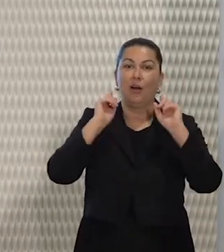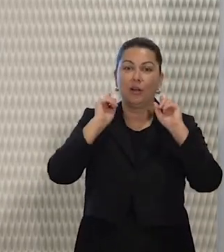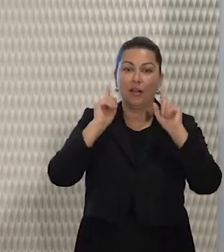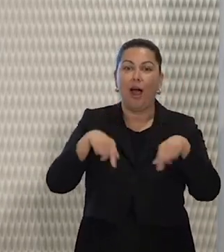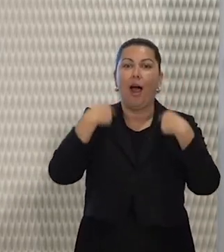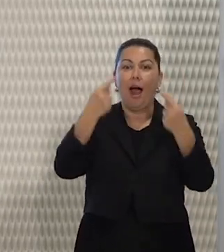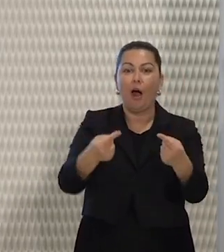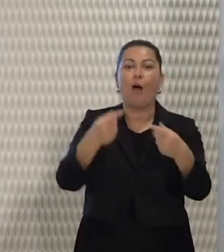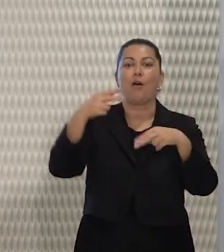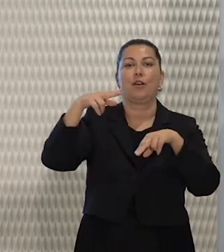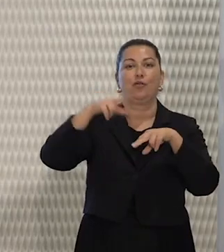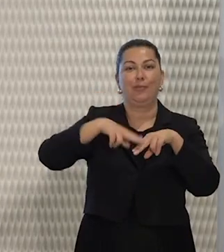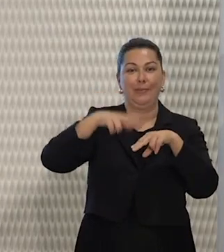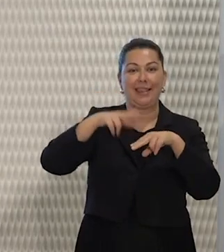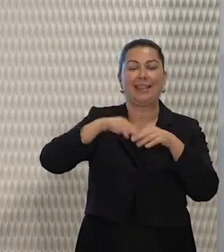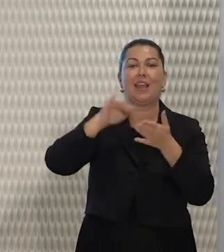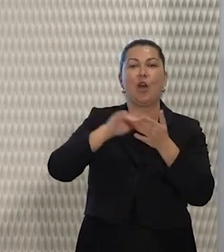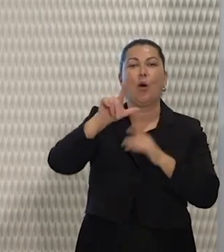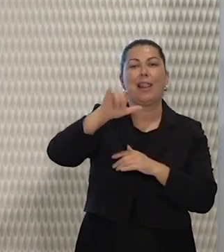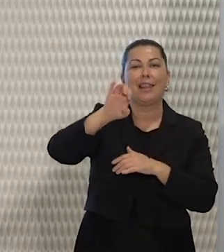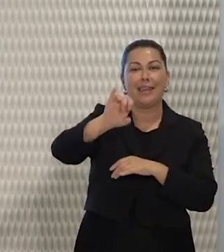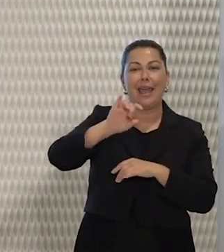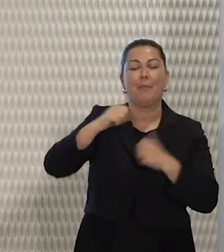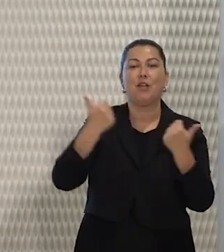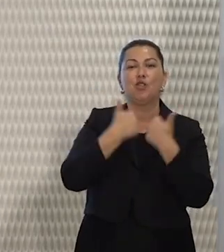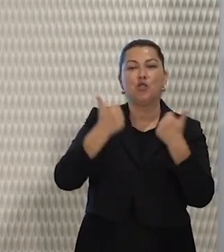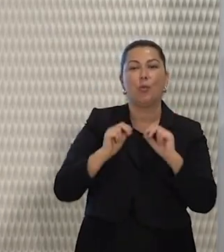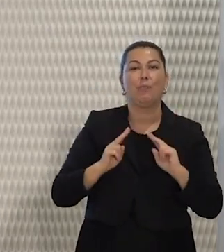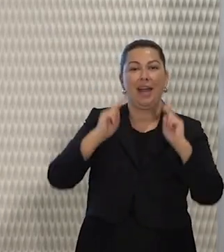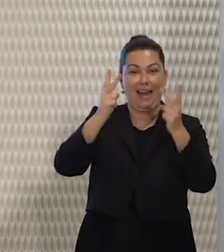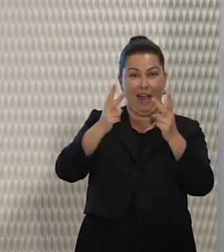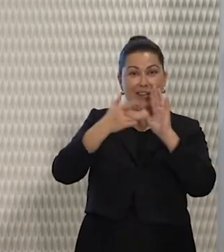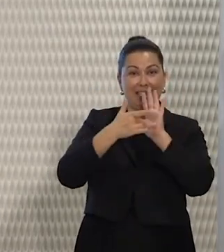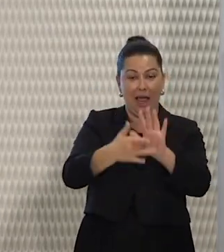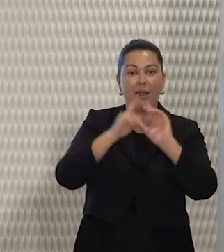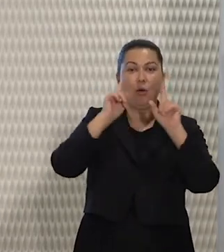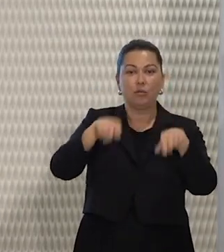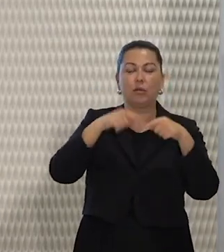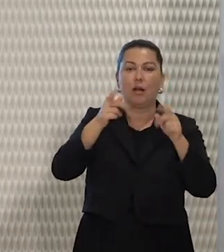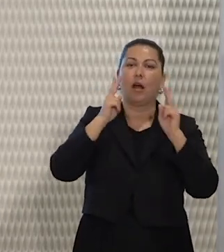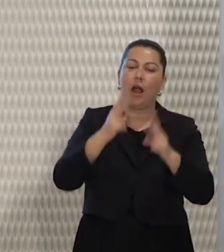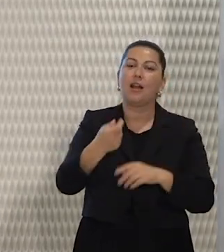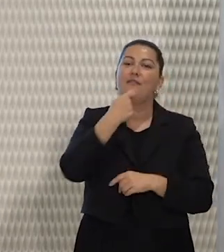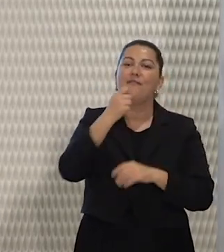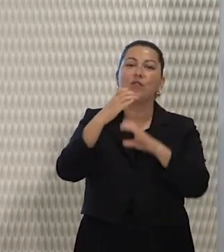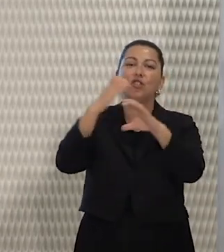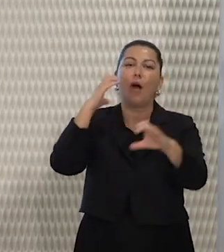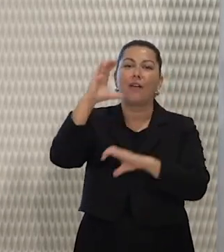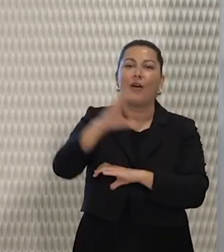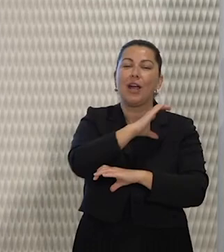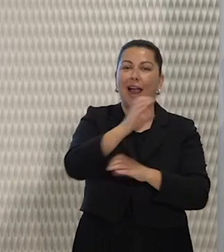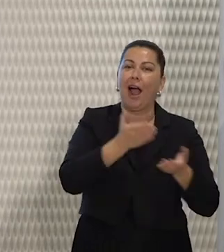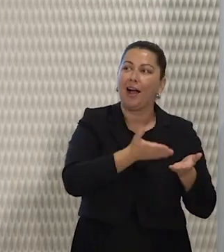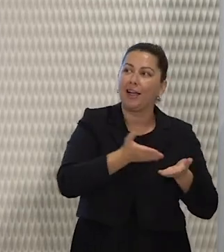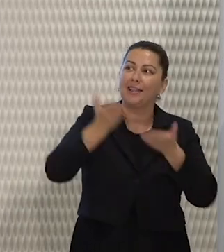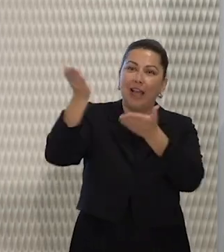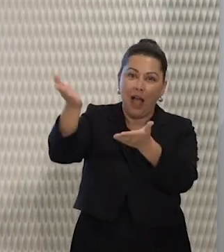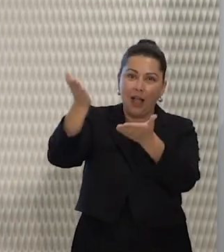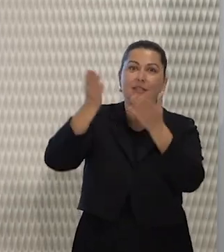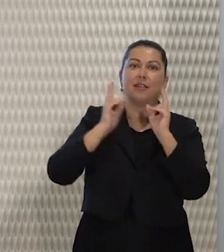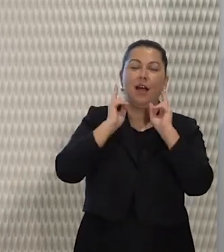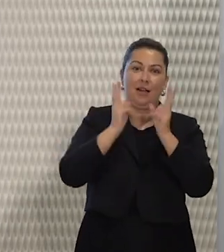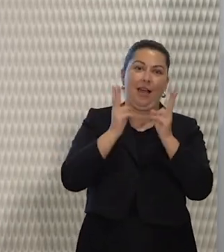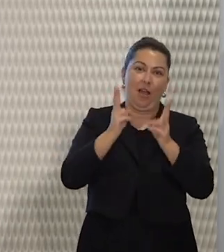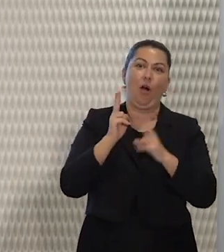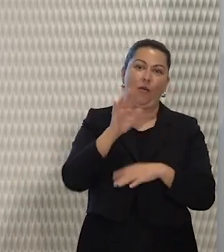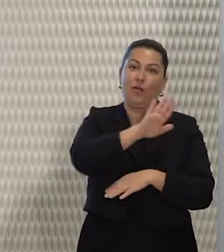die weitere Superkraft von Liam werden wir uns dann zum Foodtruck der Caritas Oberösterreich begeben. Und Sie haben es schon gehört, den kann man auch für